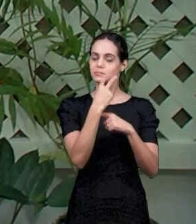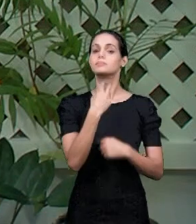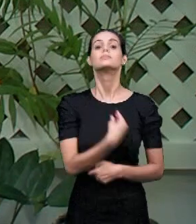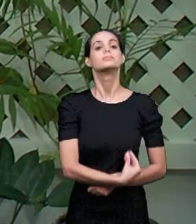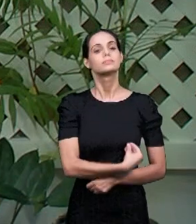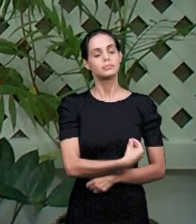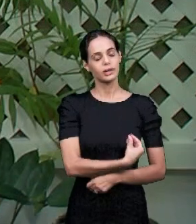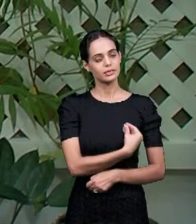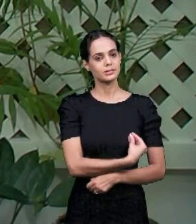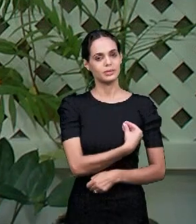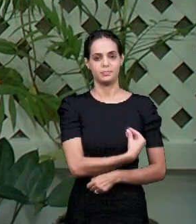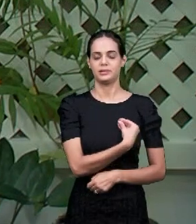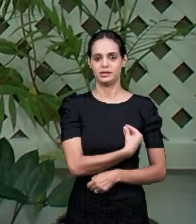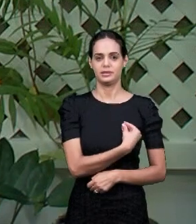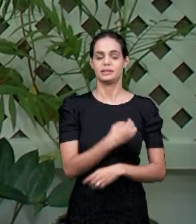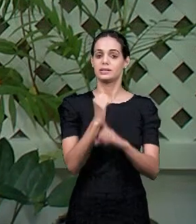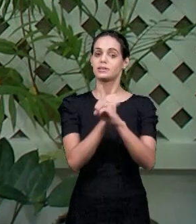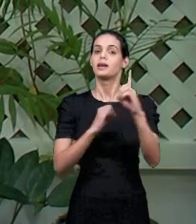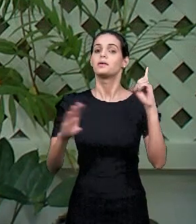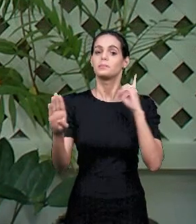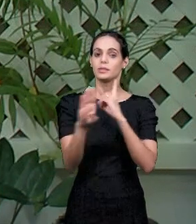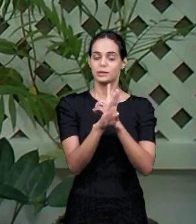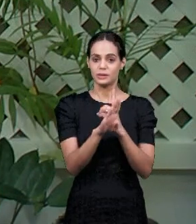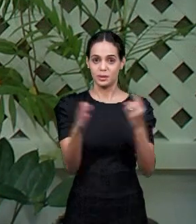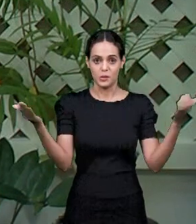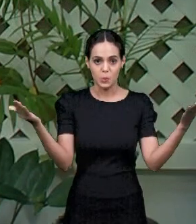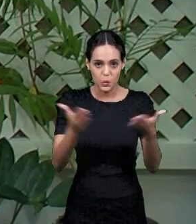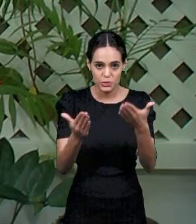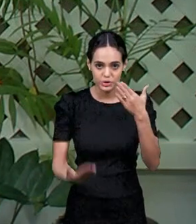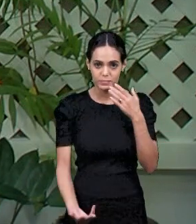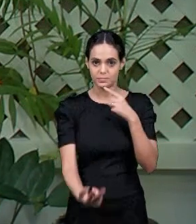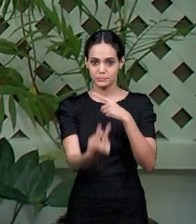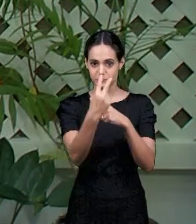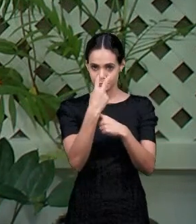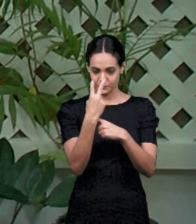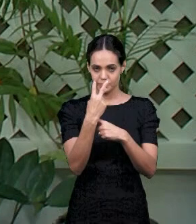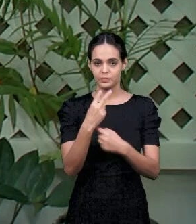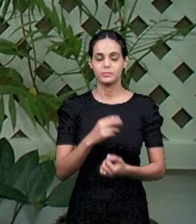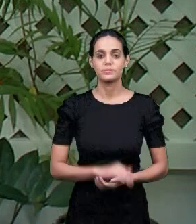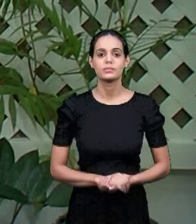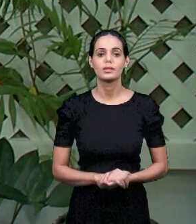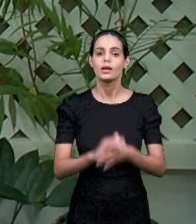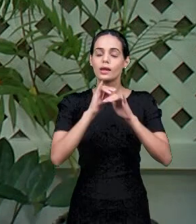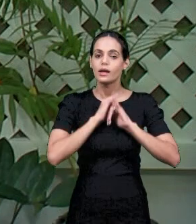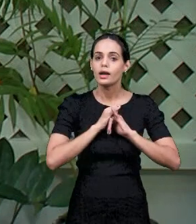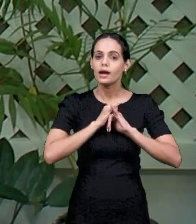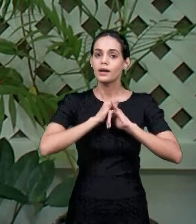les participants dans notre école biblique dominicale. Tout d'abord, dire que